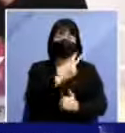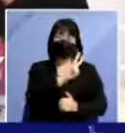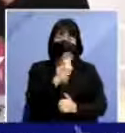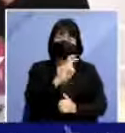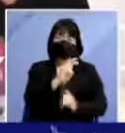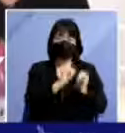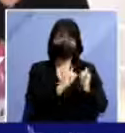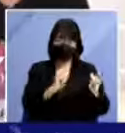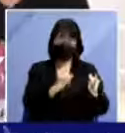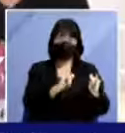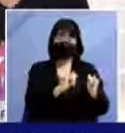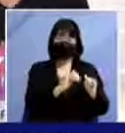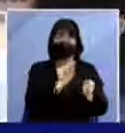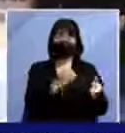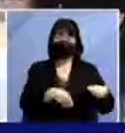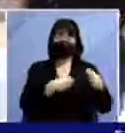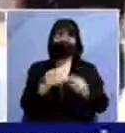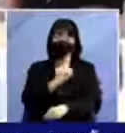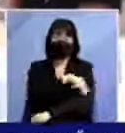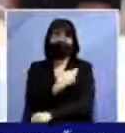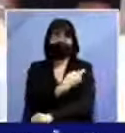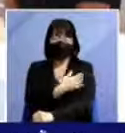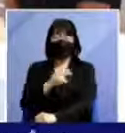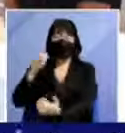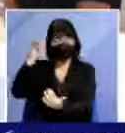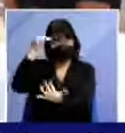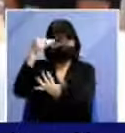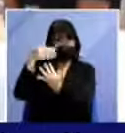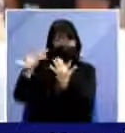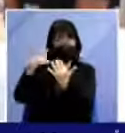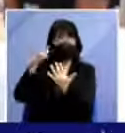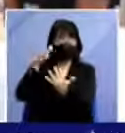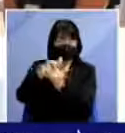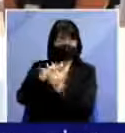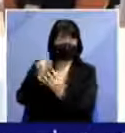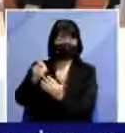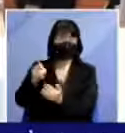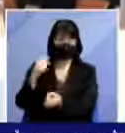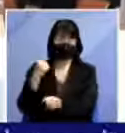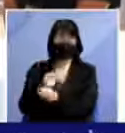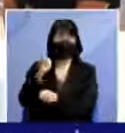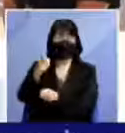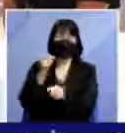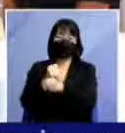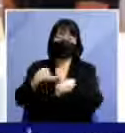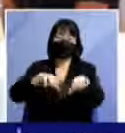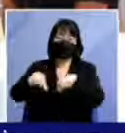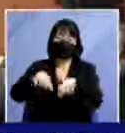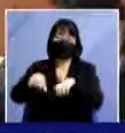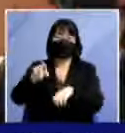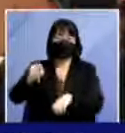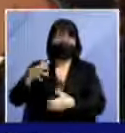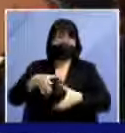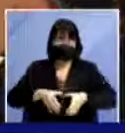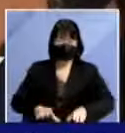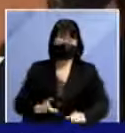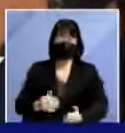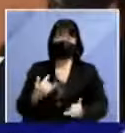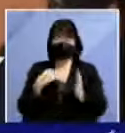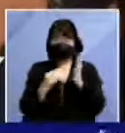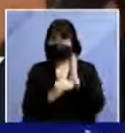ำไปมอบให้กับทางโรงพยาบาลจิตเวชซึ่งปัจจุบันนี้ก็มีเตียงรองรับผู้ป่วยโควิดนะครับที่เป็นคนพิษณุโลกเดินทางมารักษา